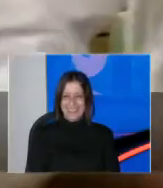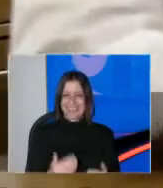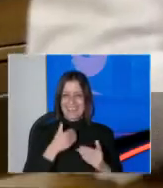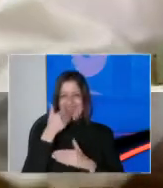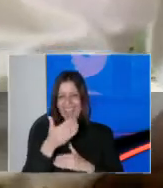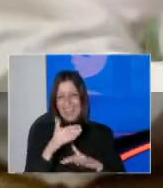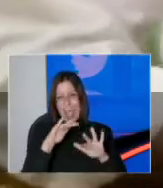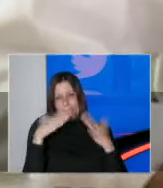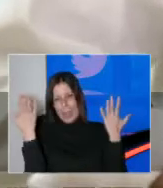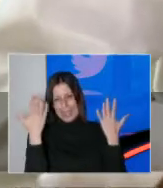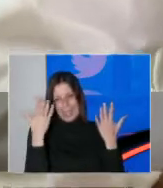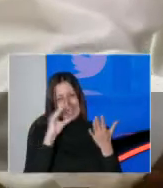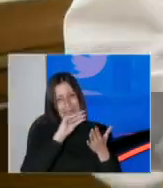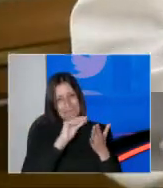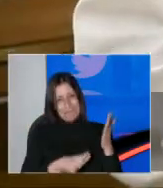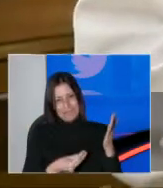כן.